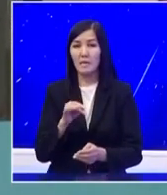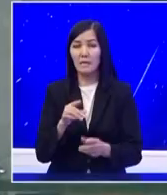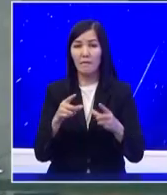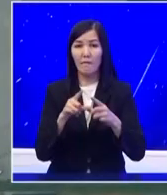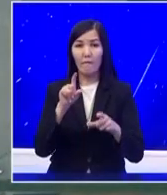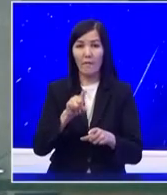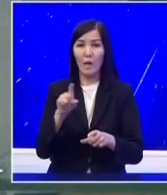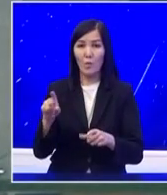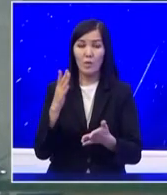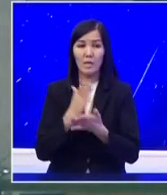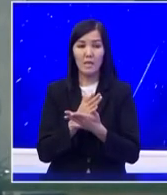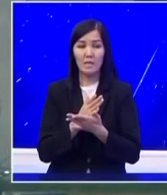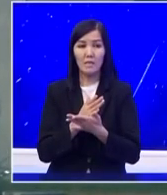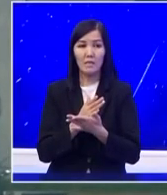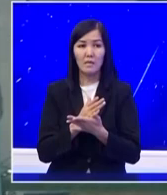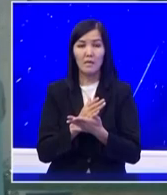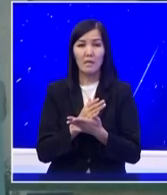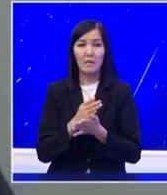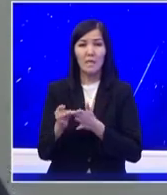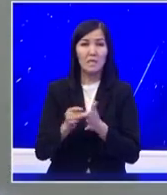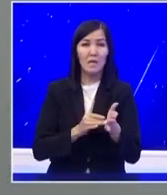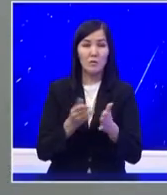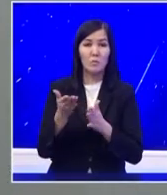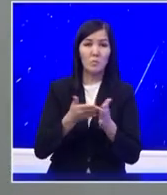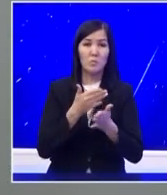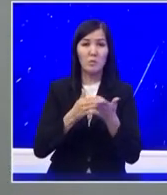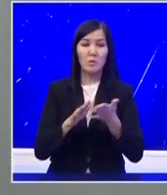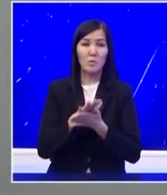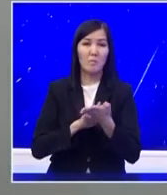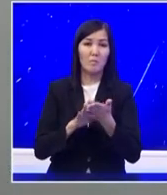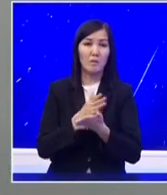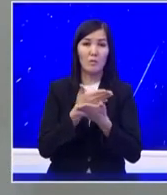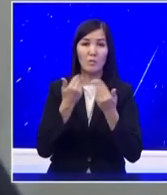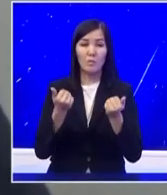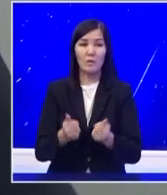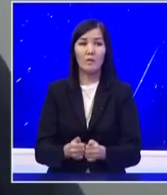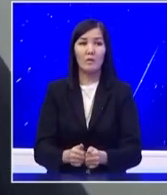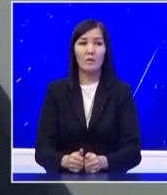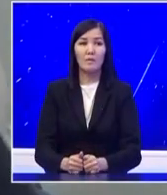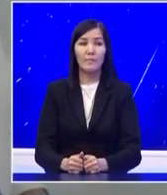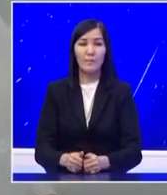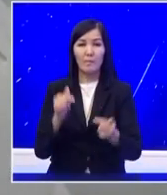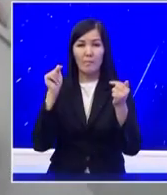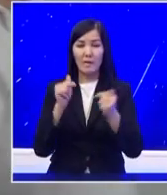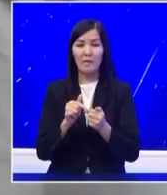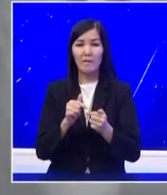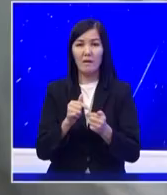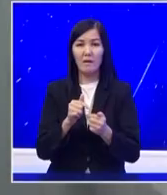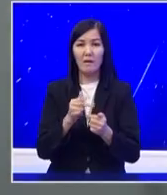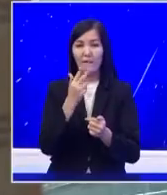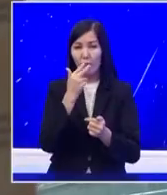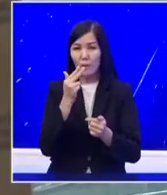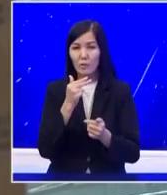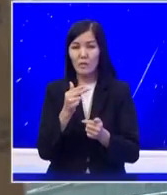флаконы. Ингавирин сразу исчез. Сразу, да? Сразу исчез. Ингавирин. И все противовирусные, арбифлю, арбидол